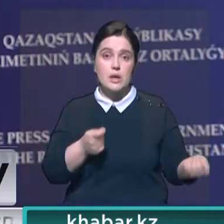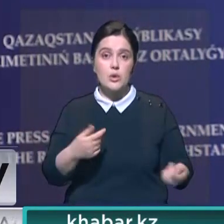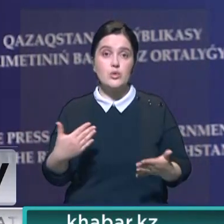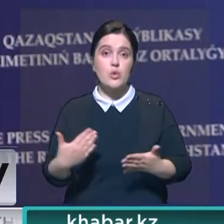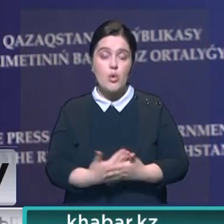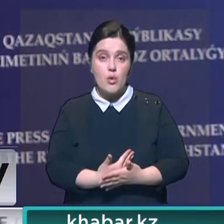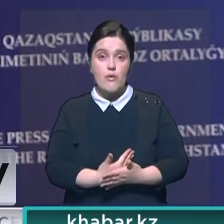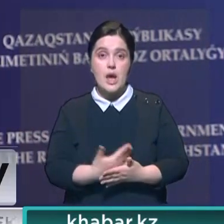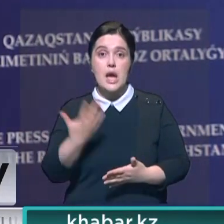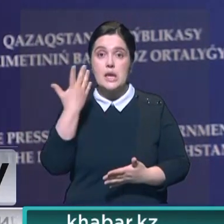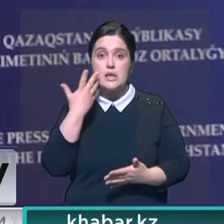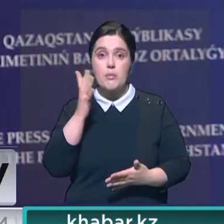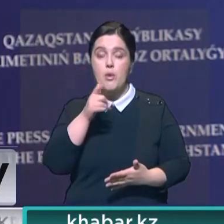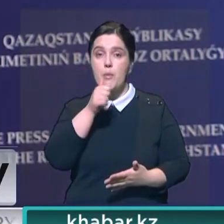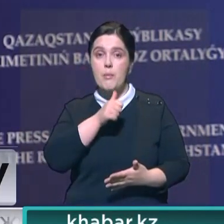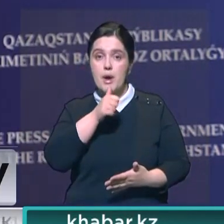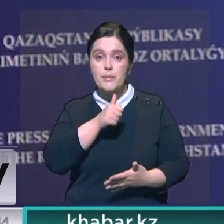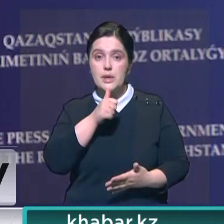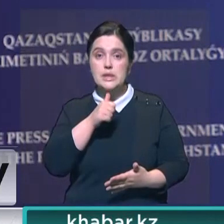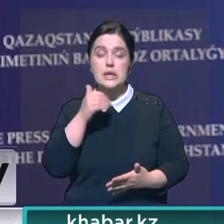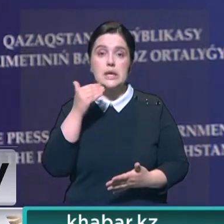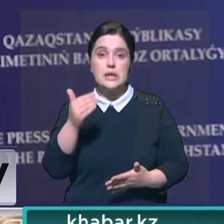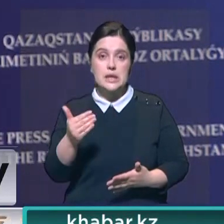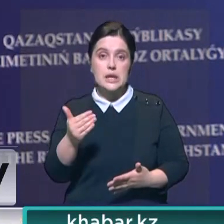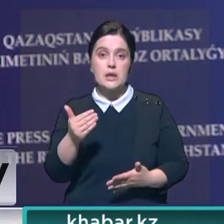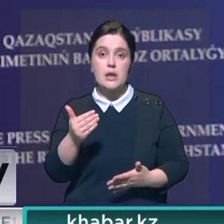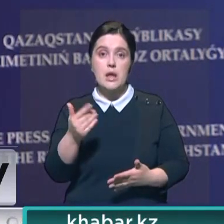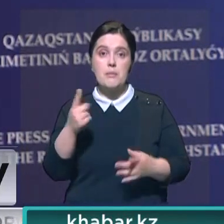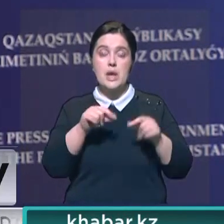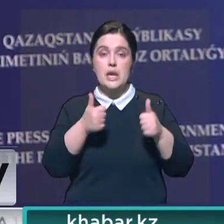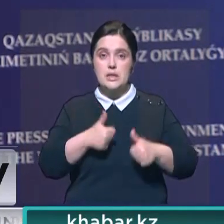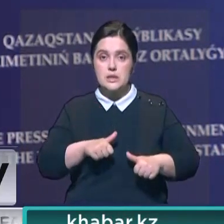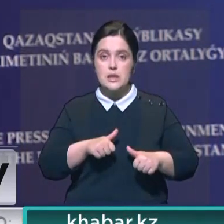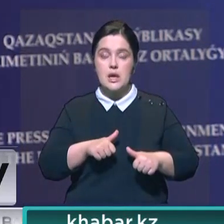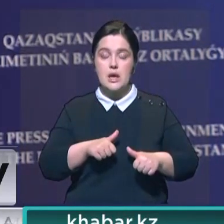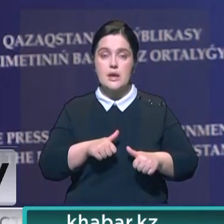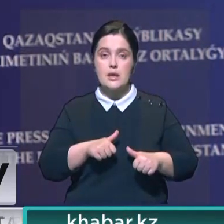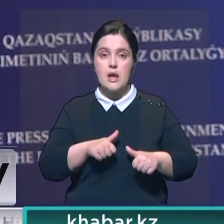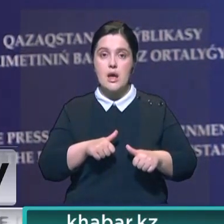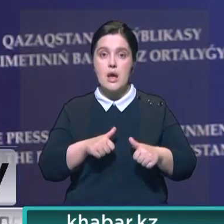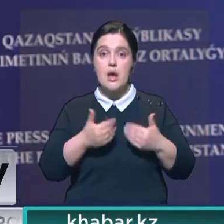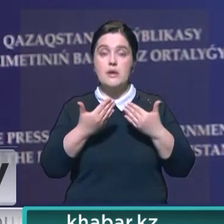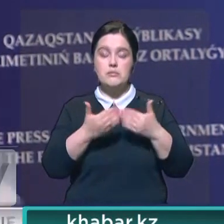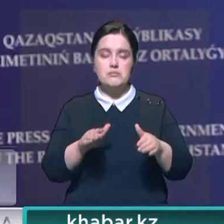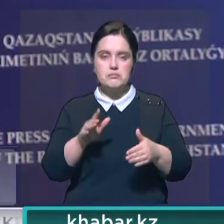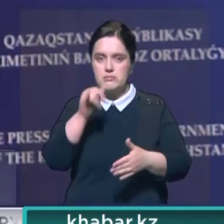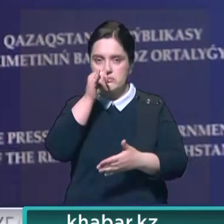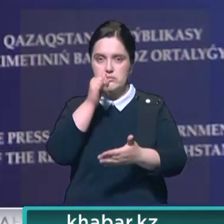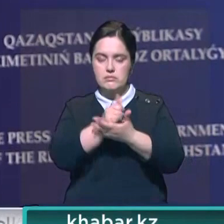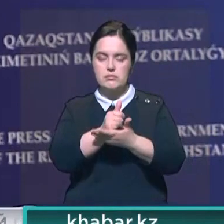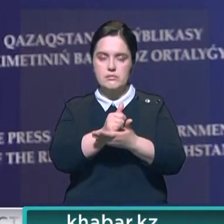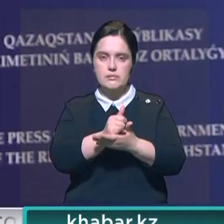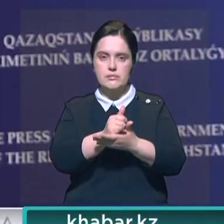телефоны когда будут попытка их первые регистрации первые активации она просто не будет